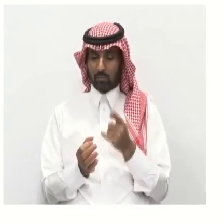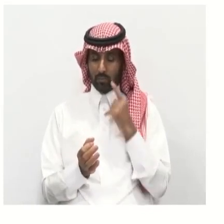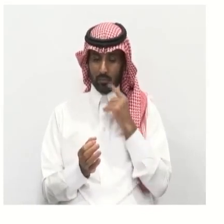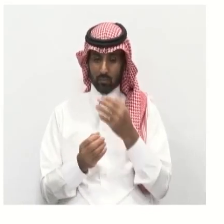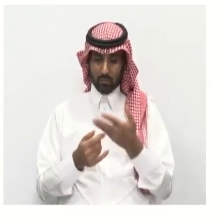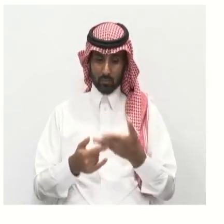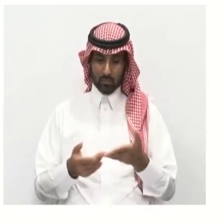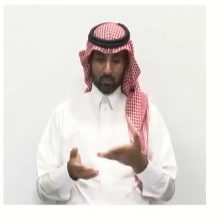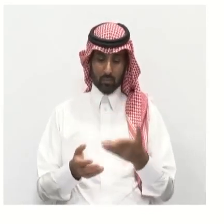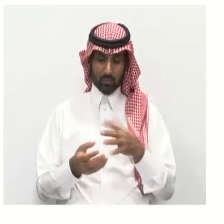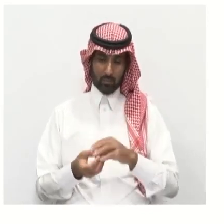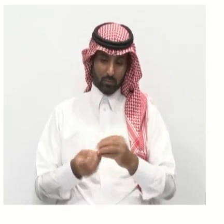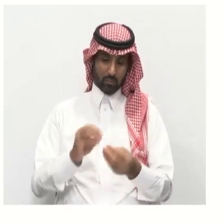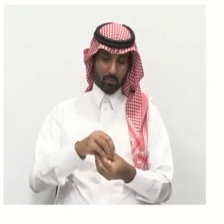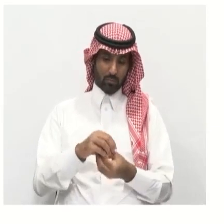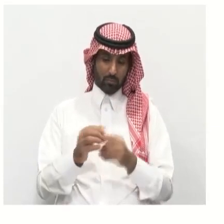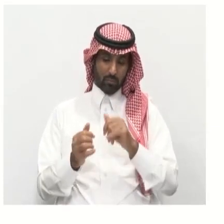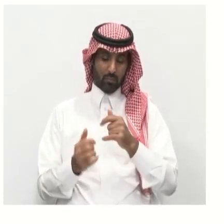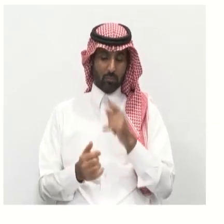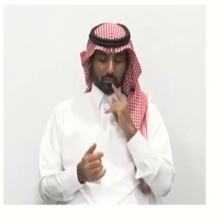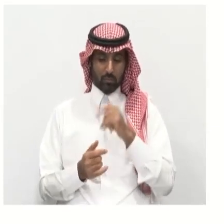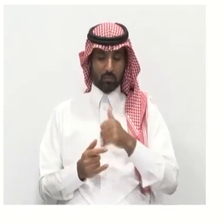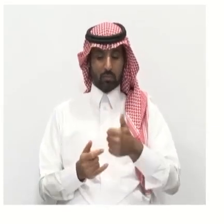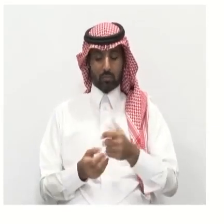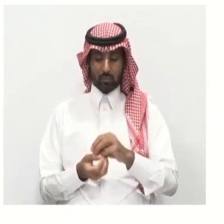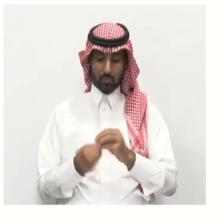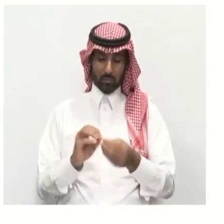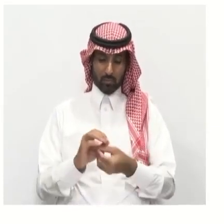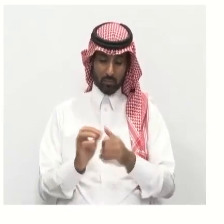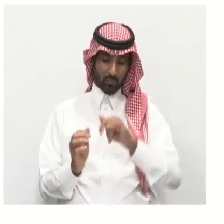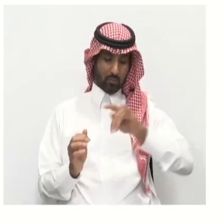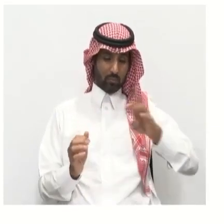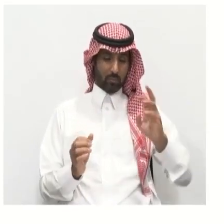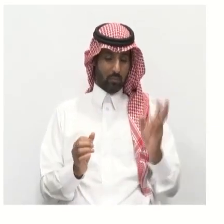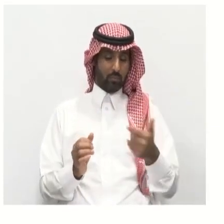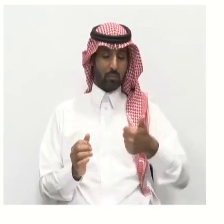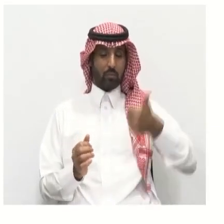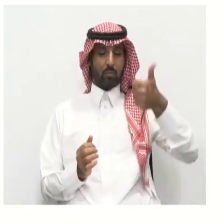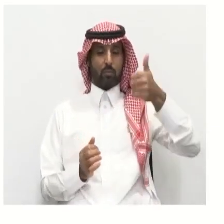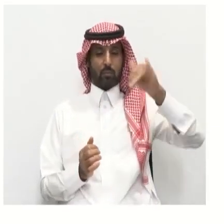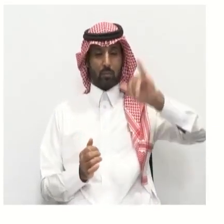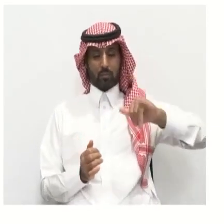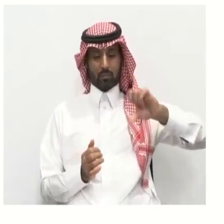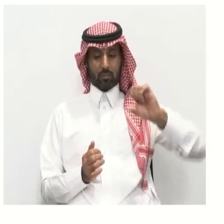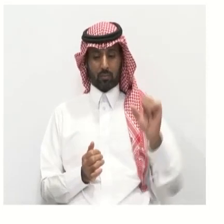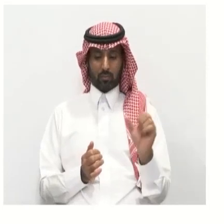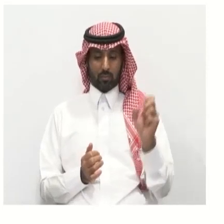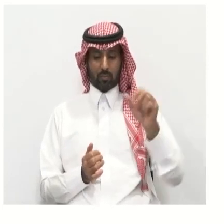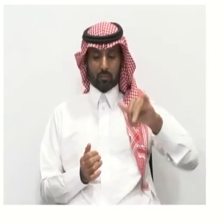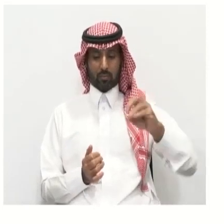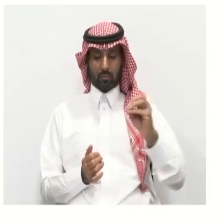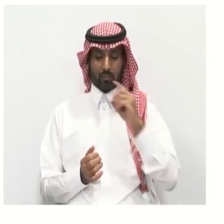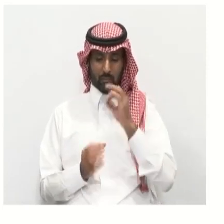تحللها وتحولها الى معادله ايونيه كامله معادله ايونيه كامله واحنا عارفين المعادله الايونيه الكامله